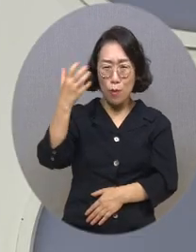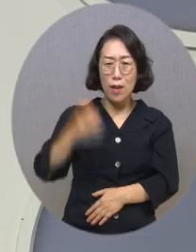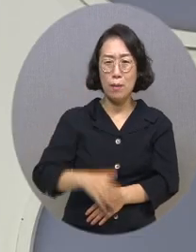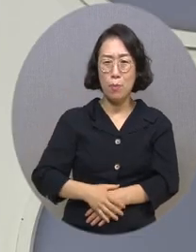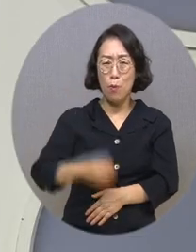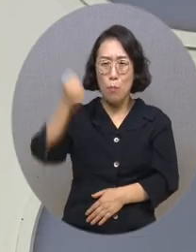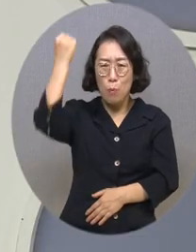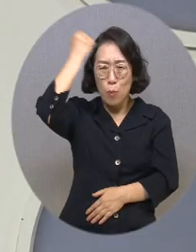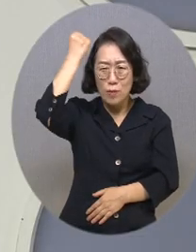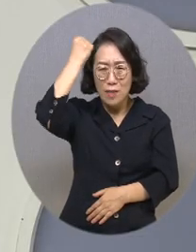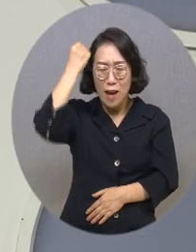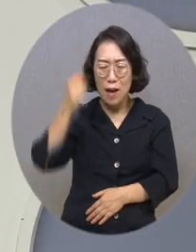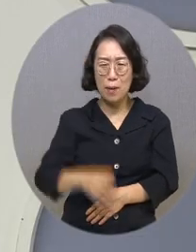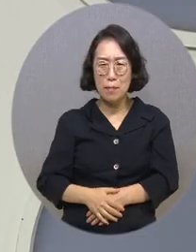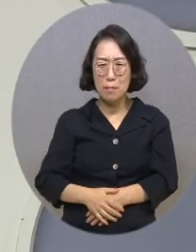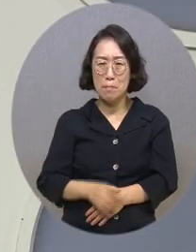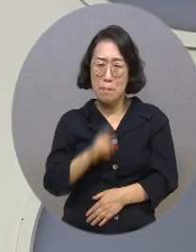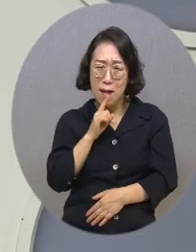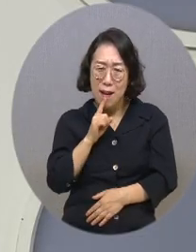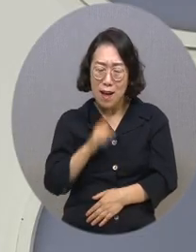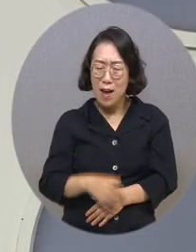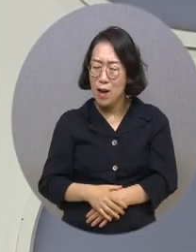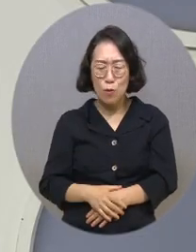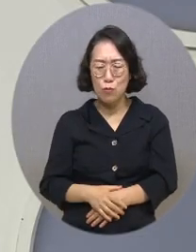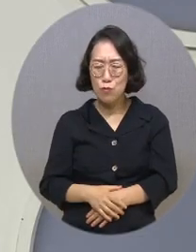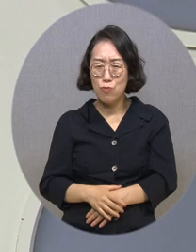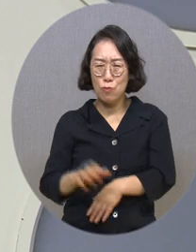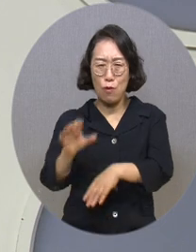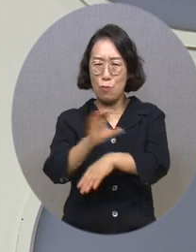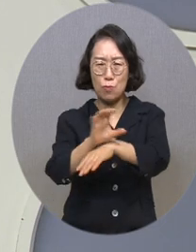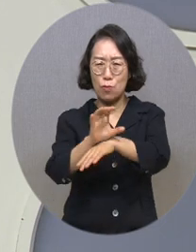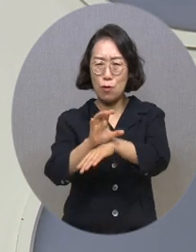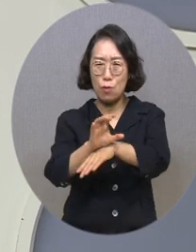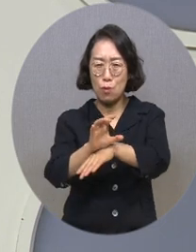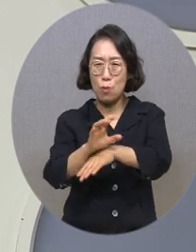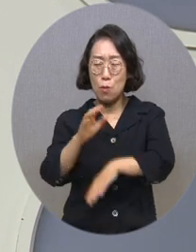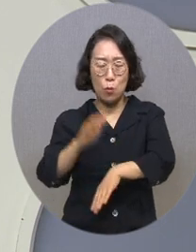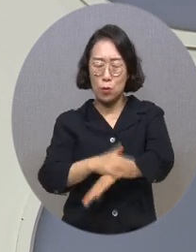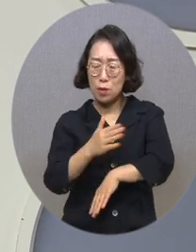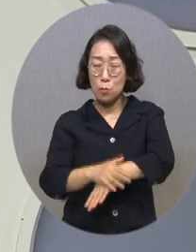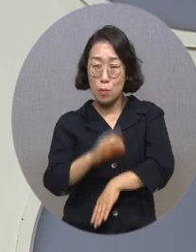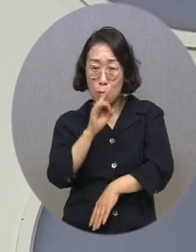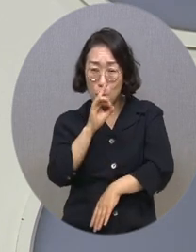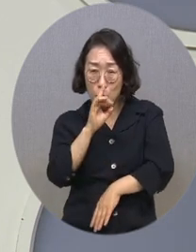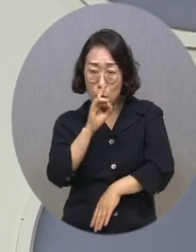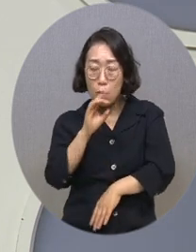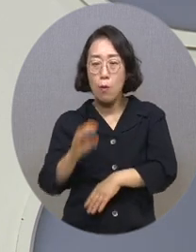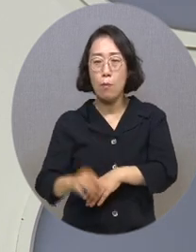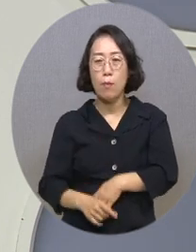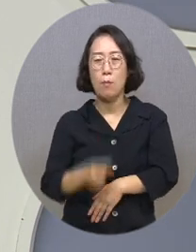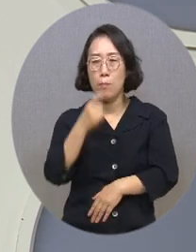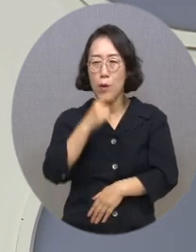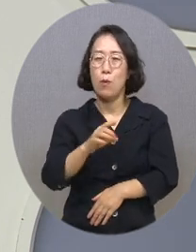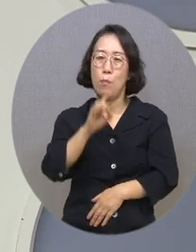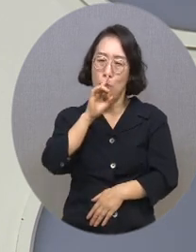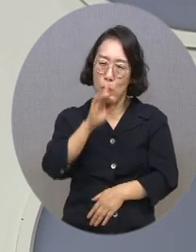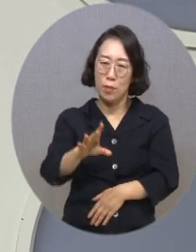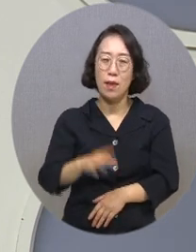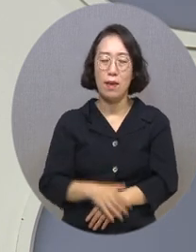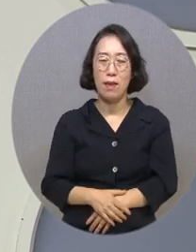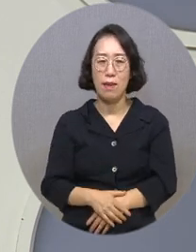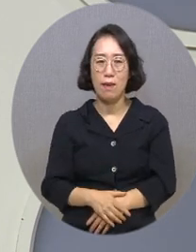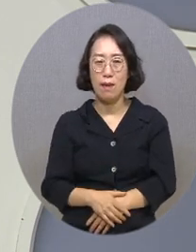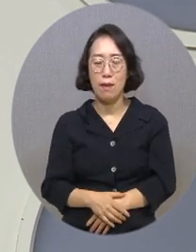아프고 레퍼토리가 똑같아요. 10사람이 10명. 아. 이렇게 하는 사람은 못 배워요. 근데 저는 그래요. 저 뭐 친구가